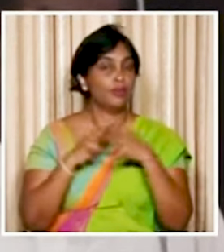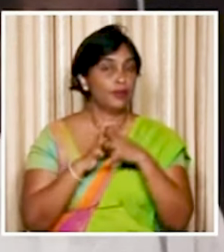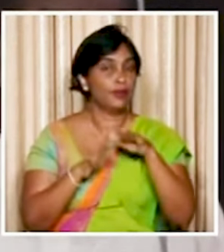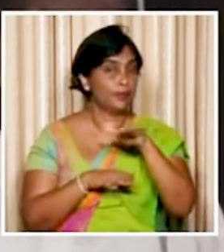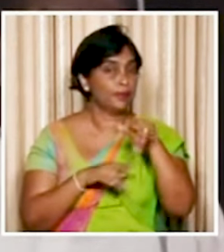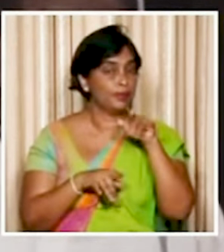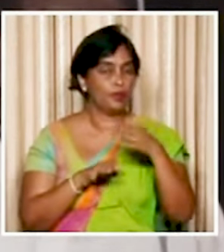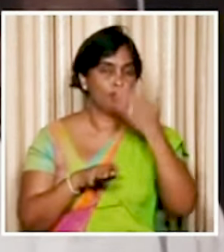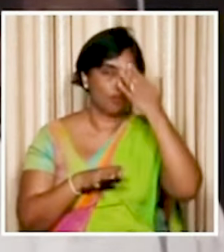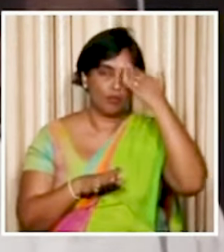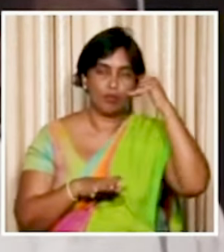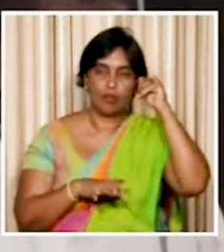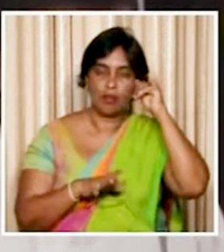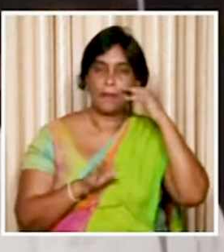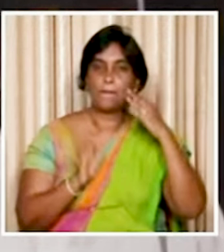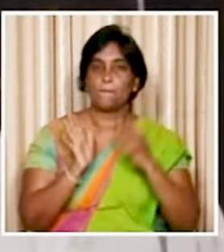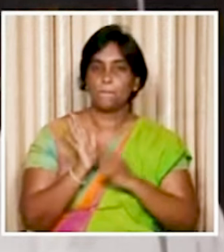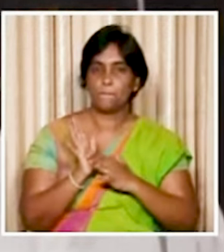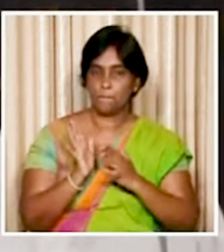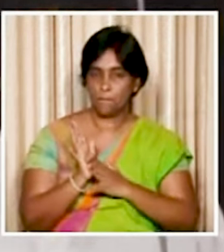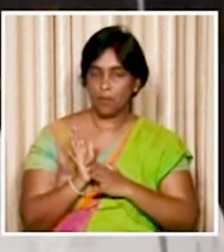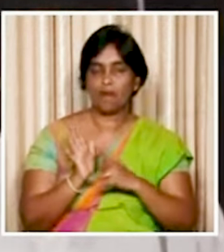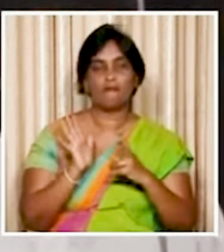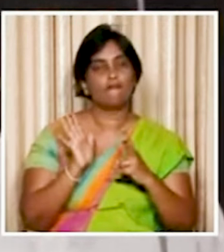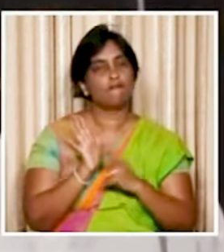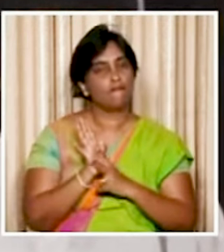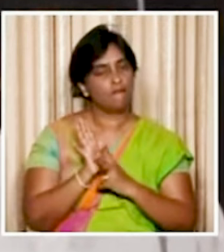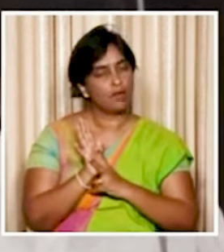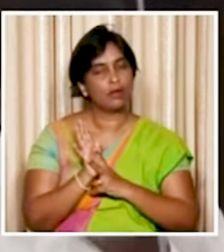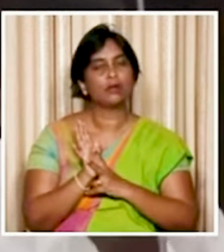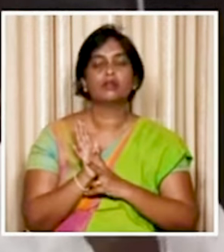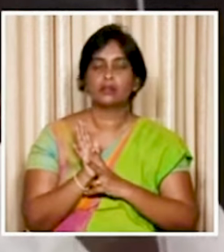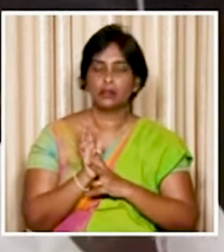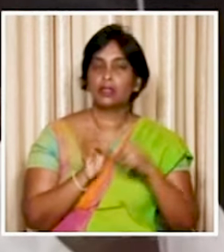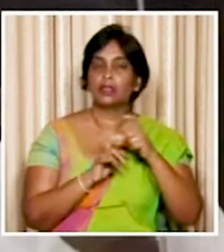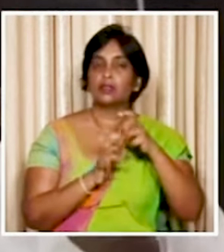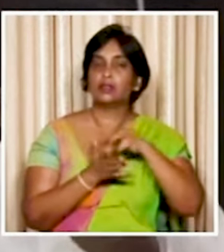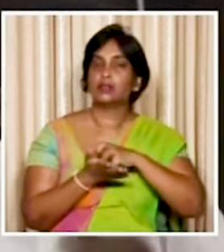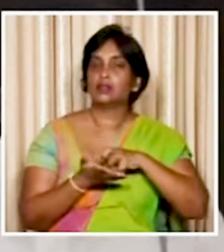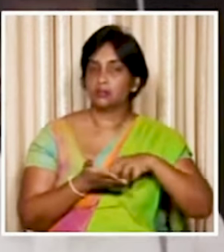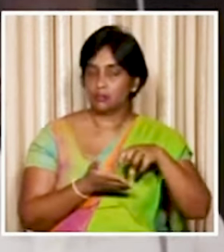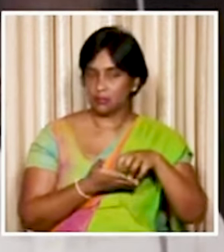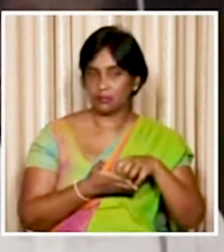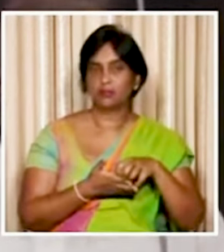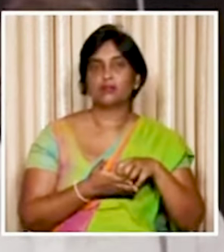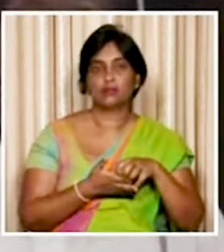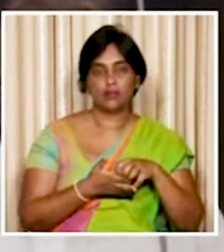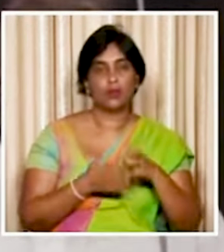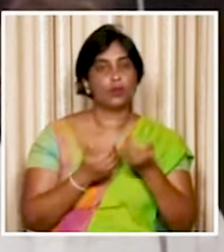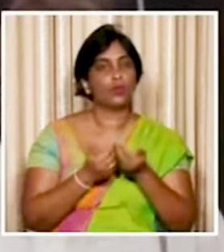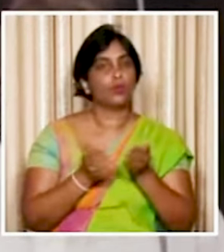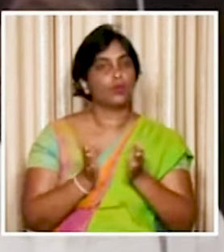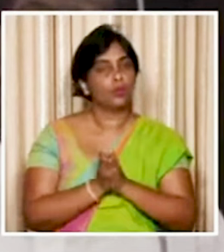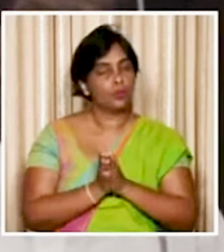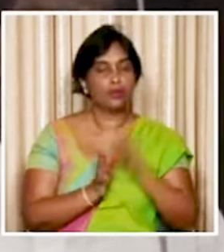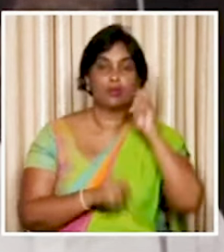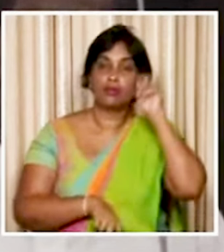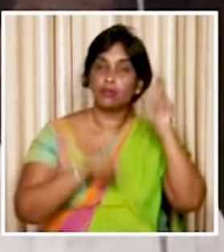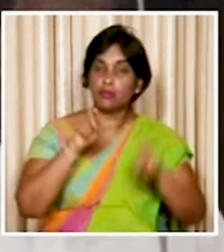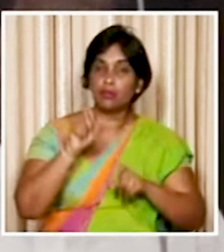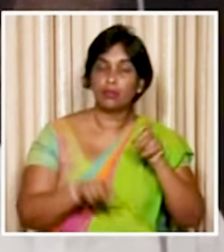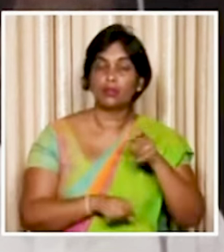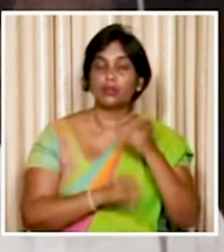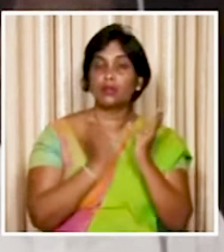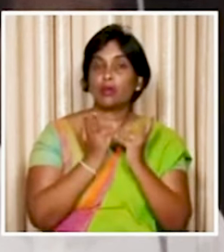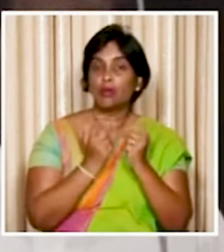மன்னார் மாவட்டங்களில் தங்களுடைய இனவிகிதாசாரத்தை அதிகரிக்கிறதற்காக பல முயற்சிகள்